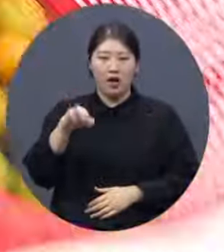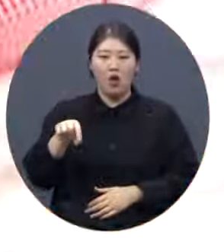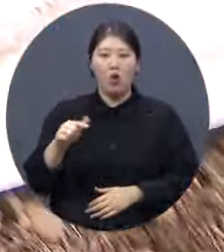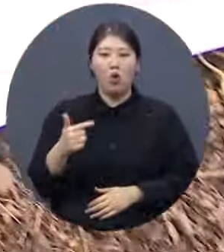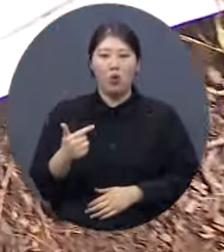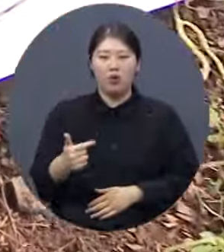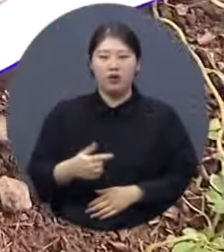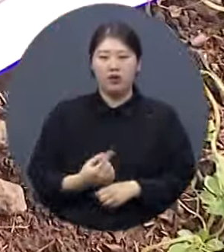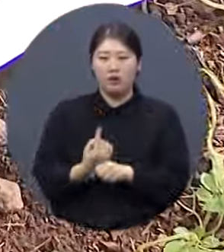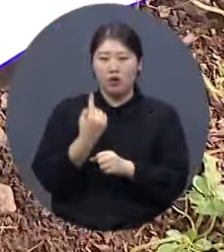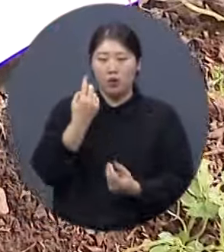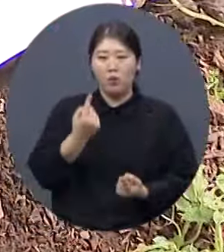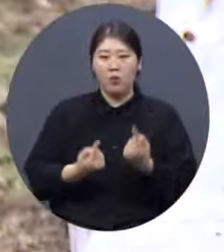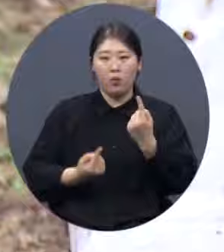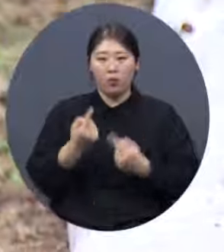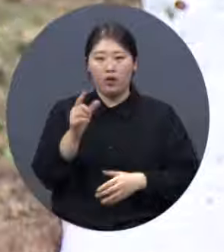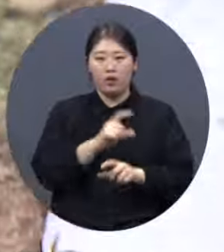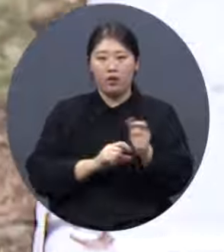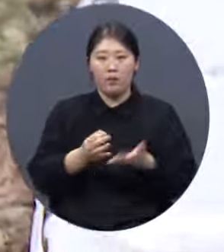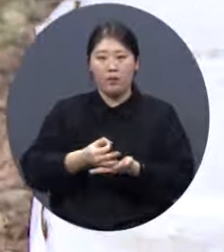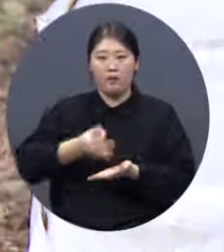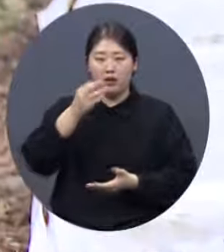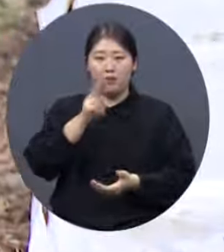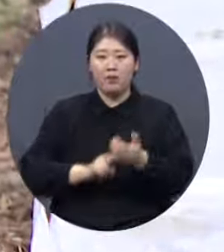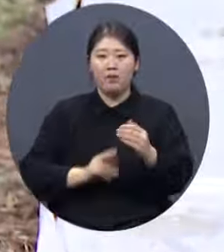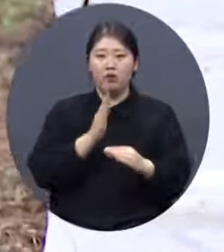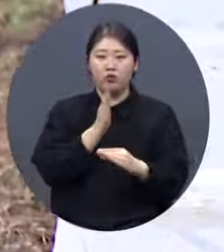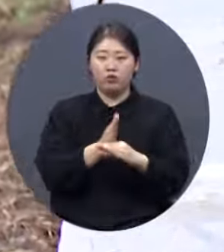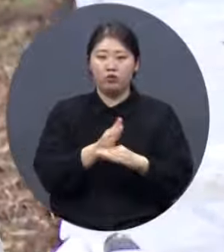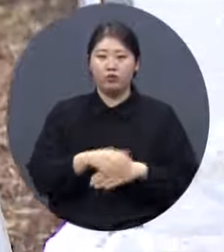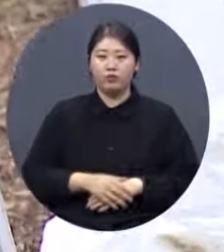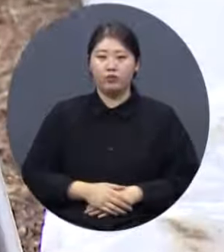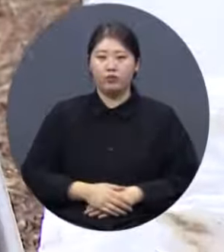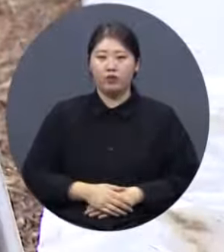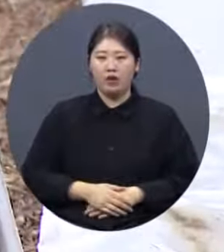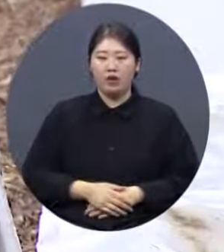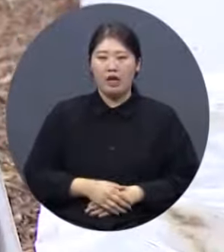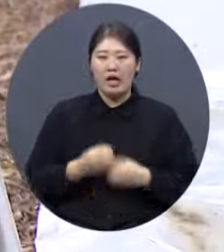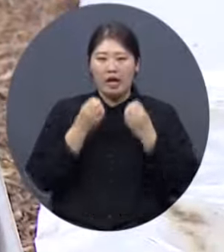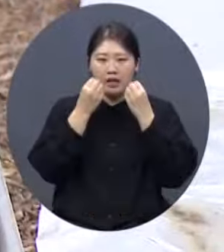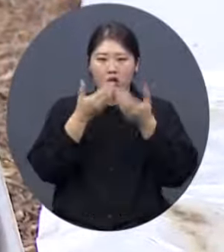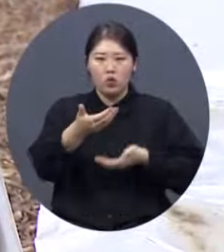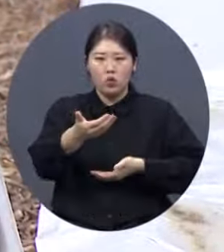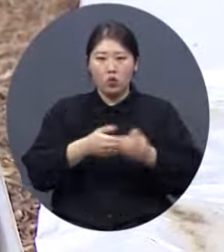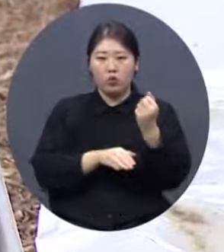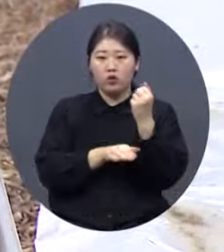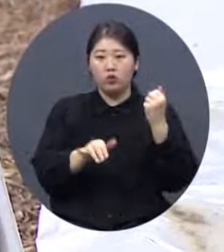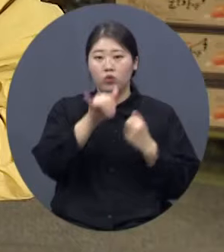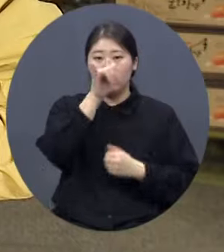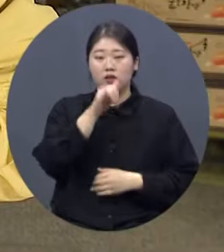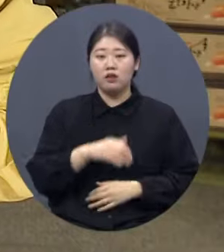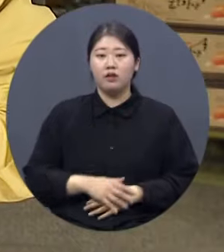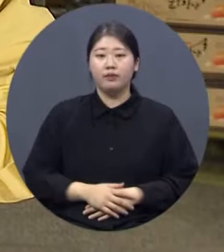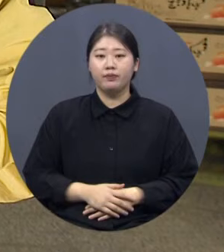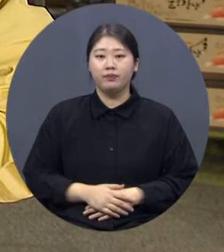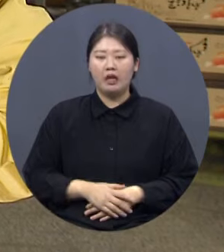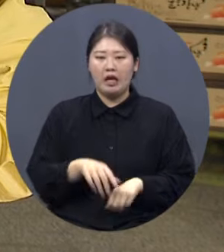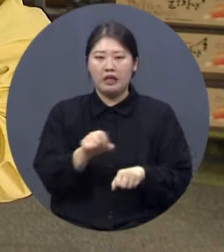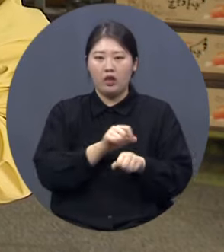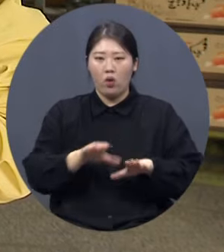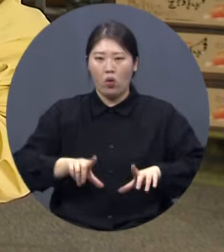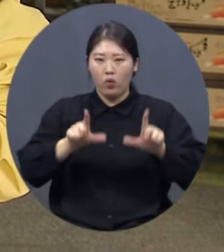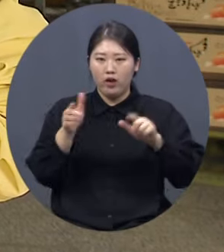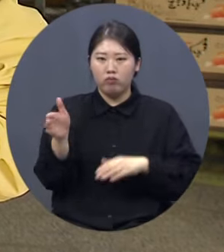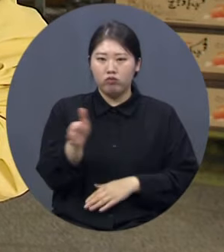평년보다 9.8% 높았습니다. 품질 향상뿐 아니라 새로운 유통기준도 적용됩니다. 특히